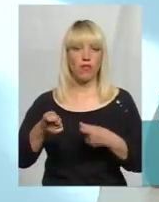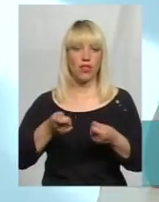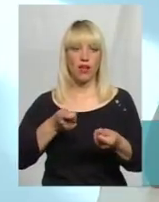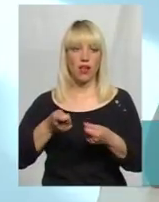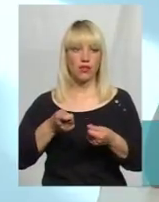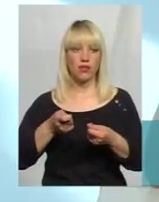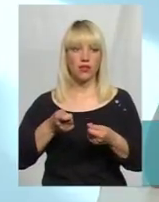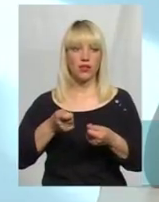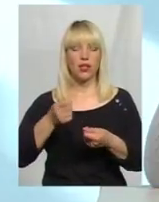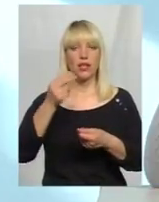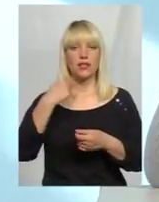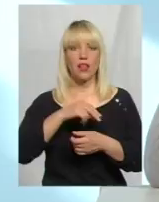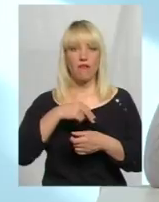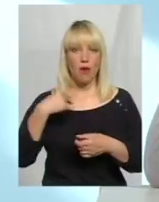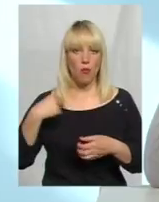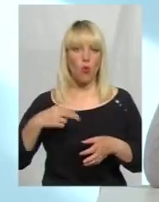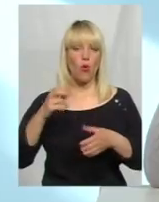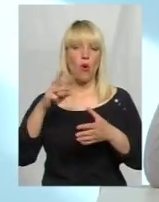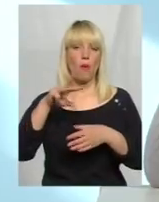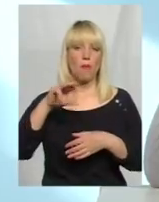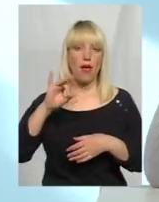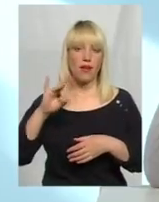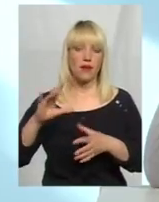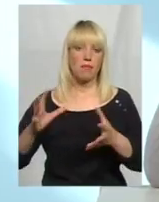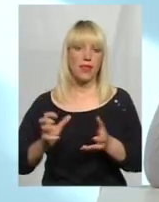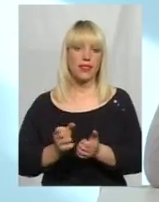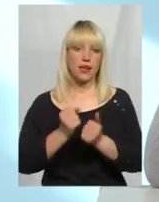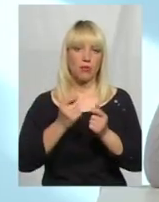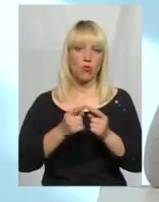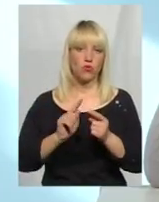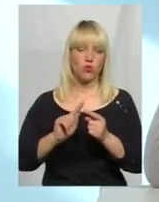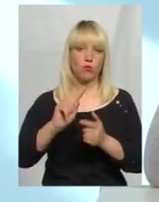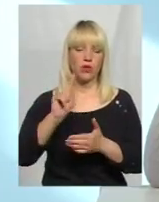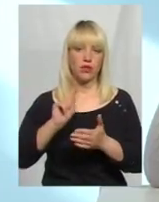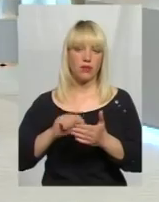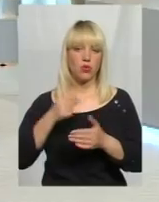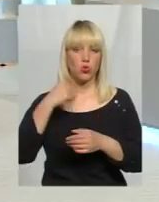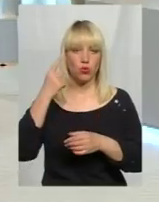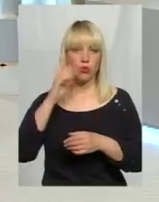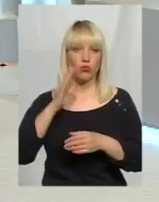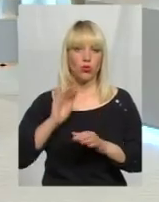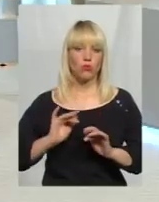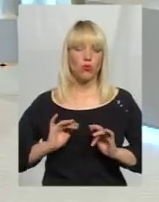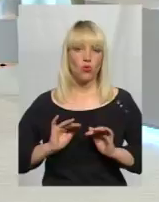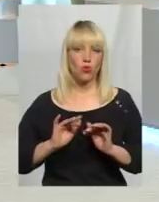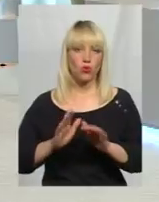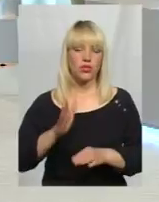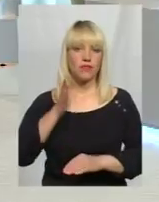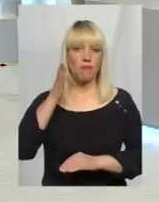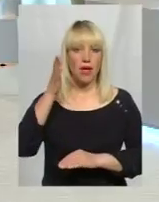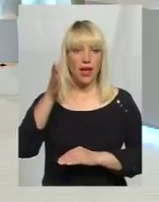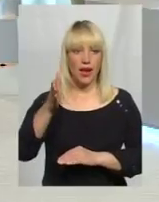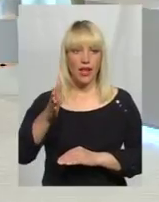слава Богу, мер нас підтримує в цьому питанні, я думаю, що ми будемо рухатися вперед. На сьогоднішній день вже є